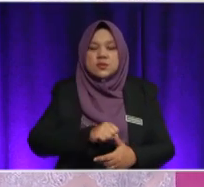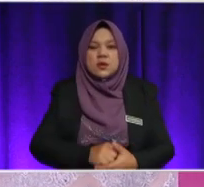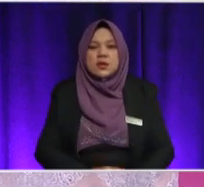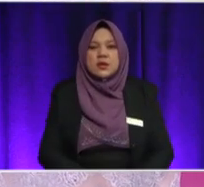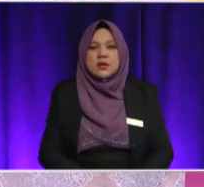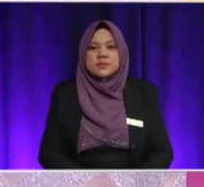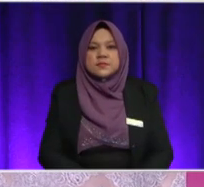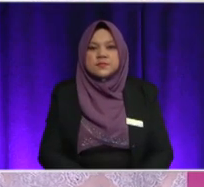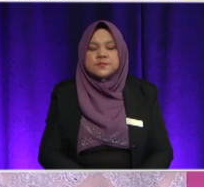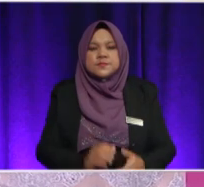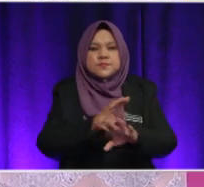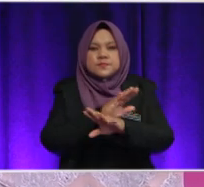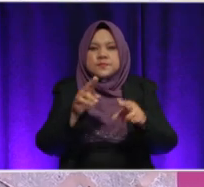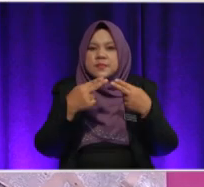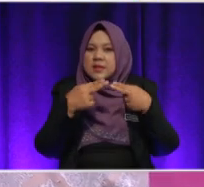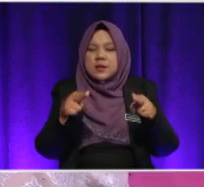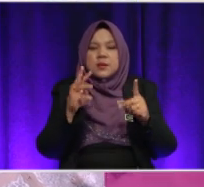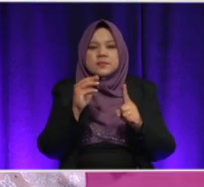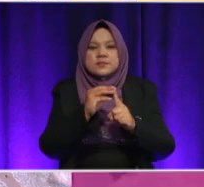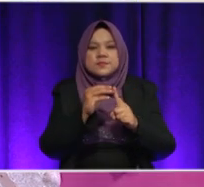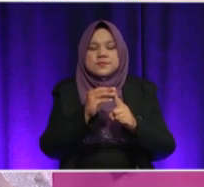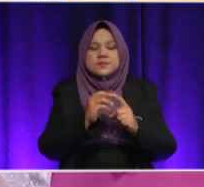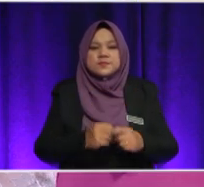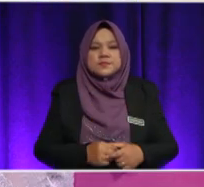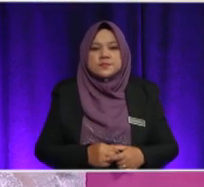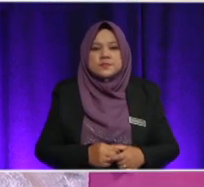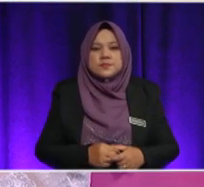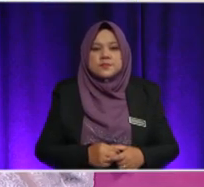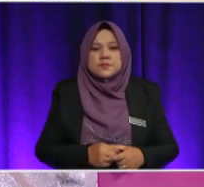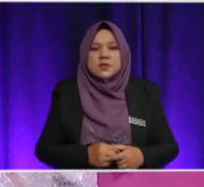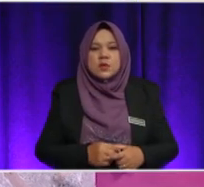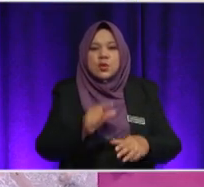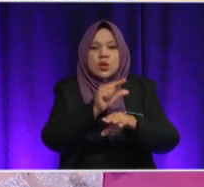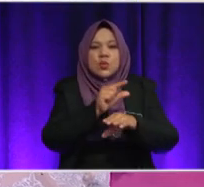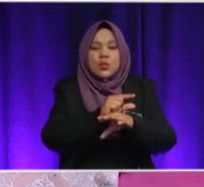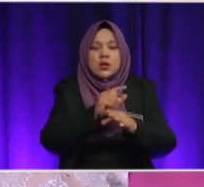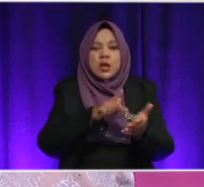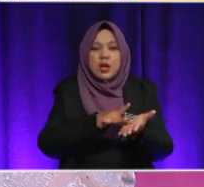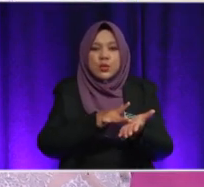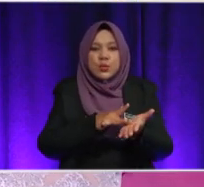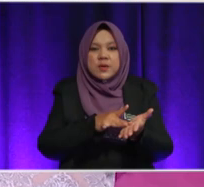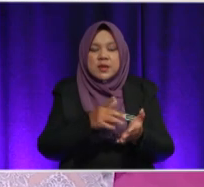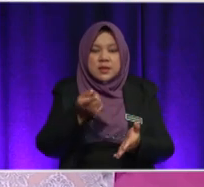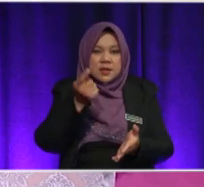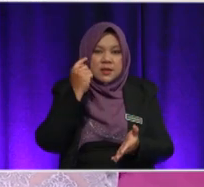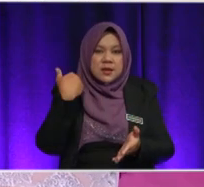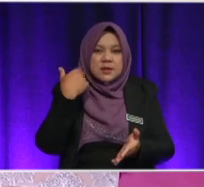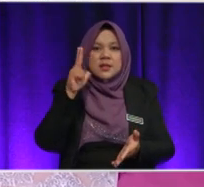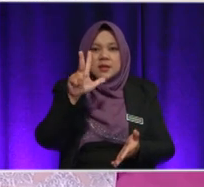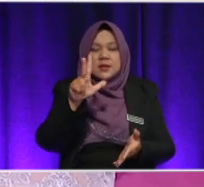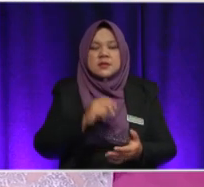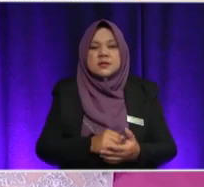jangan hilang marka seharusnya Mari kita lihat fungsi ubah dan jenis Uba jenis obat tadi ada tiga betul